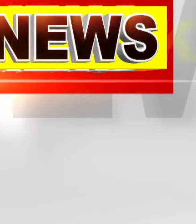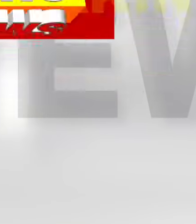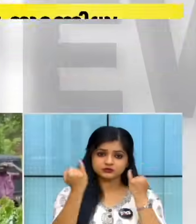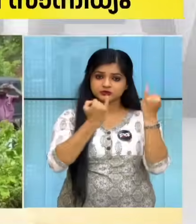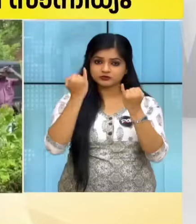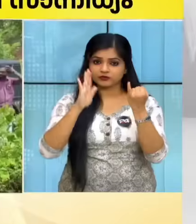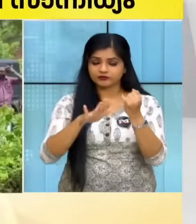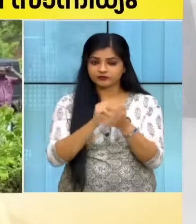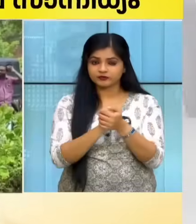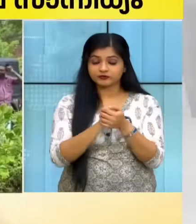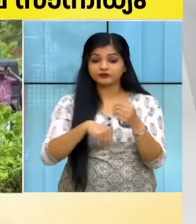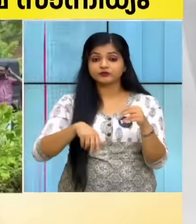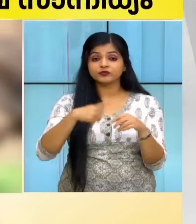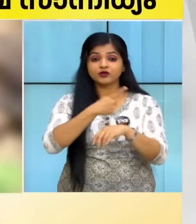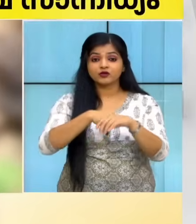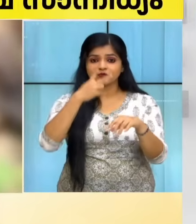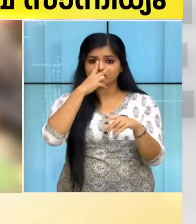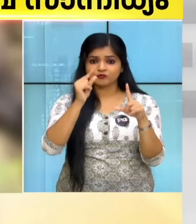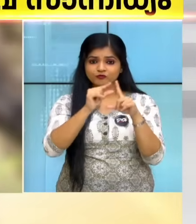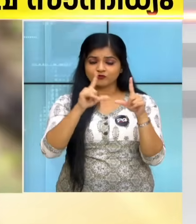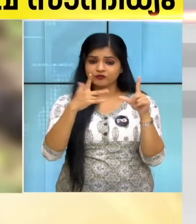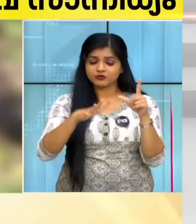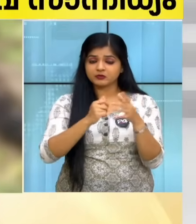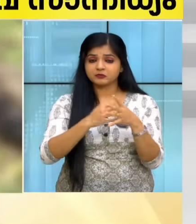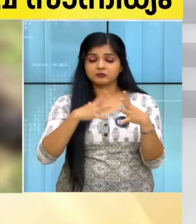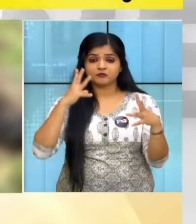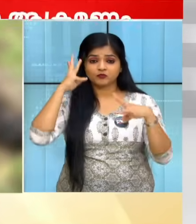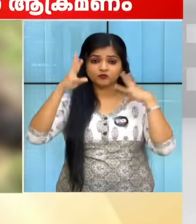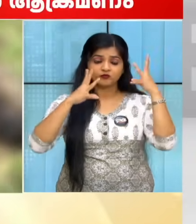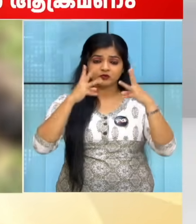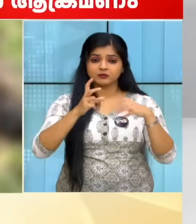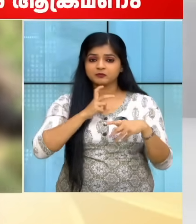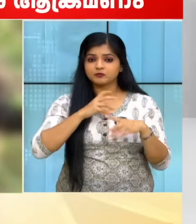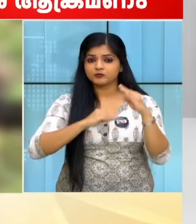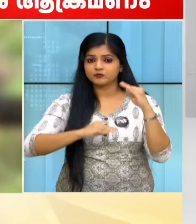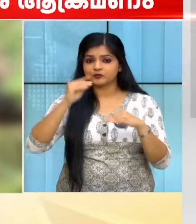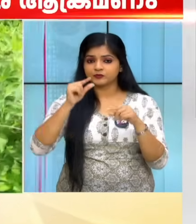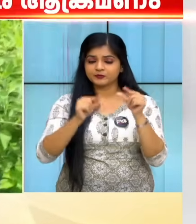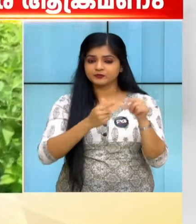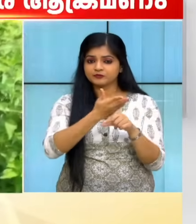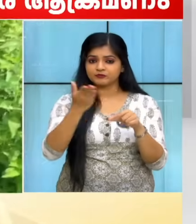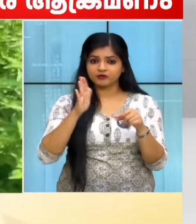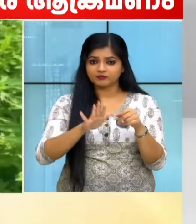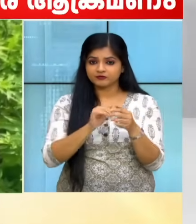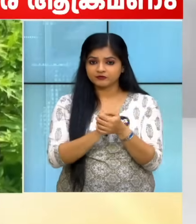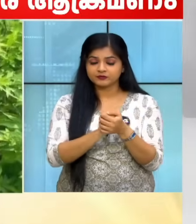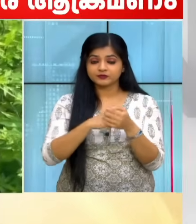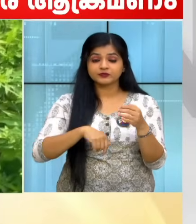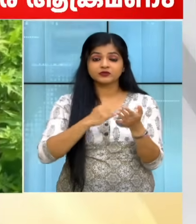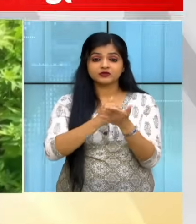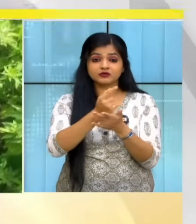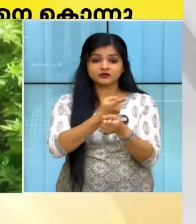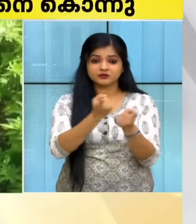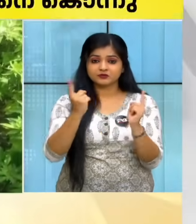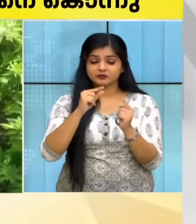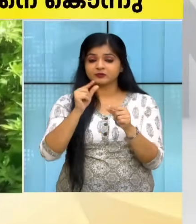ഈ കടുവയെ കണ്ടതായുള്ള വിവരം പ്രദേശത്തോടെ വലിയ രീതിയിലുള്ള ഭീതി ഈ പ്രദേശത്ത് ഇപ്പോഴും നിലനിൽക്കുന്ന സാഹചര്യമാണ് ഉള്ളത്. ഈ തോട്ടം മേഖലയാണ്,